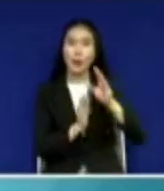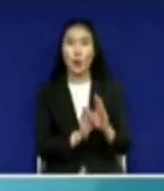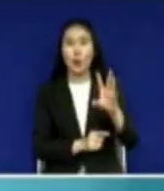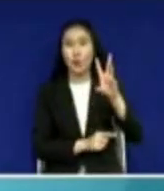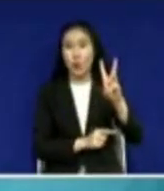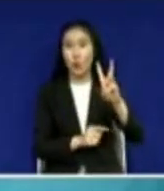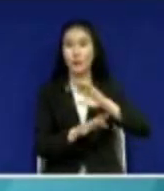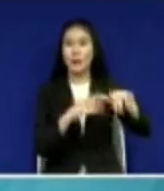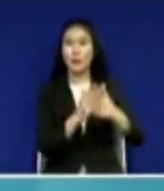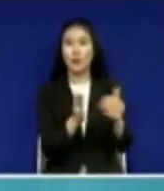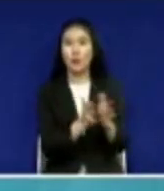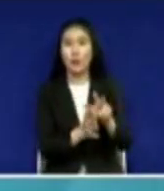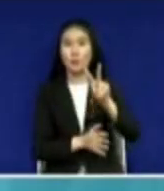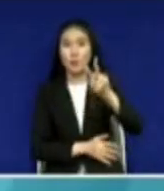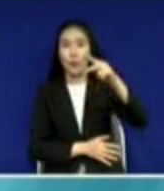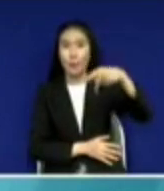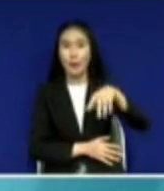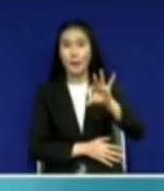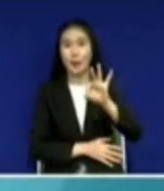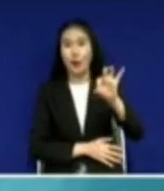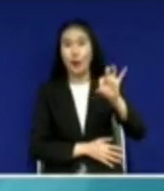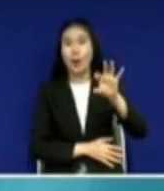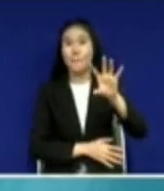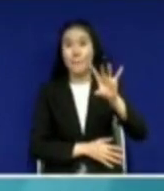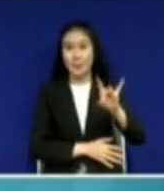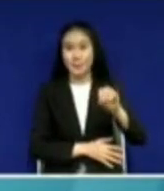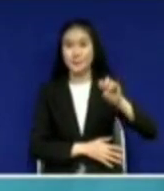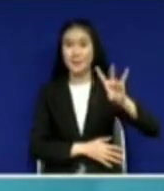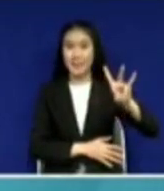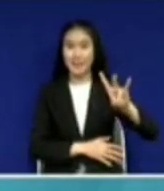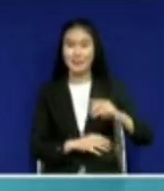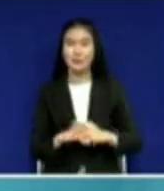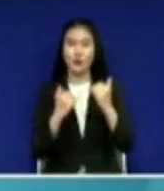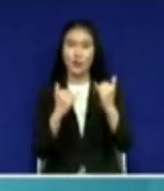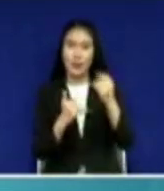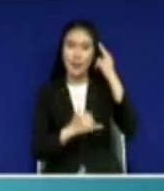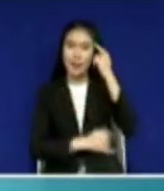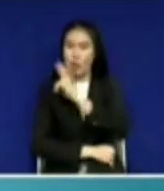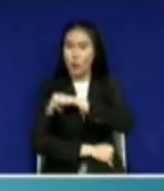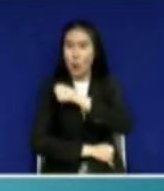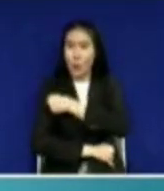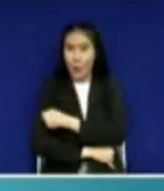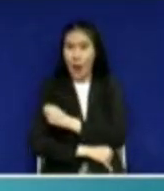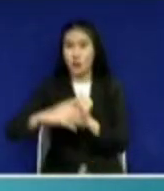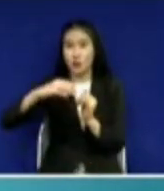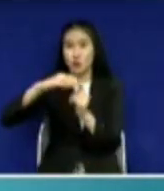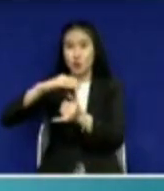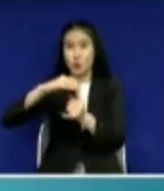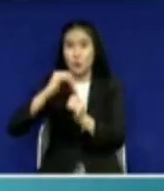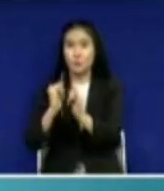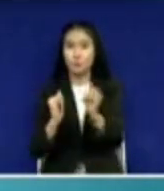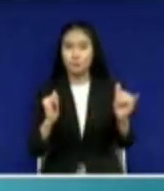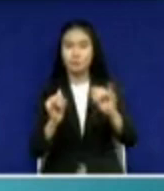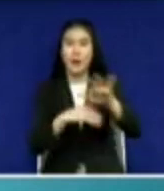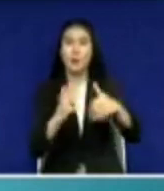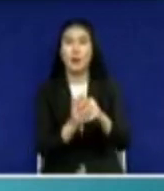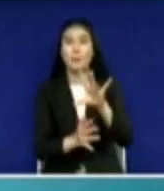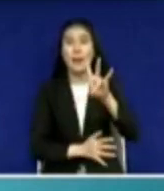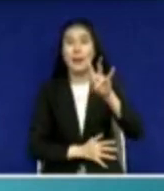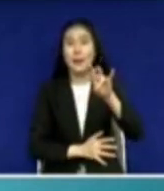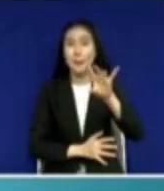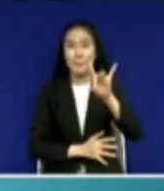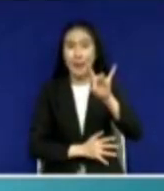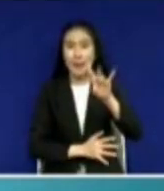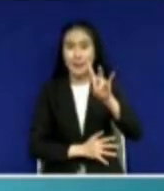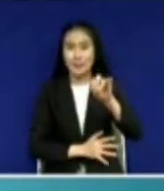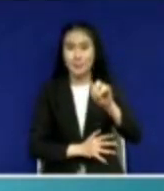แล้ว 2,987 รายยังคงรักษาตัวอยู่ในโรงพยาบาล80รายและวันนี้ไม่มีเสีย